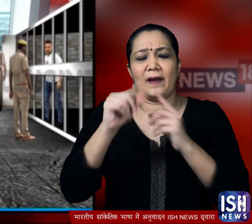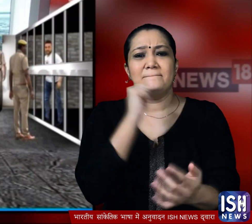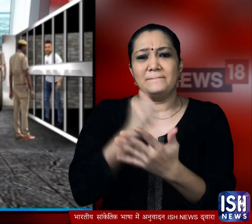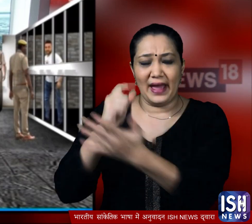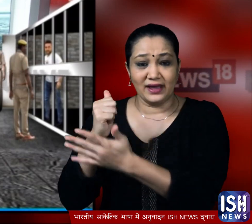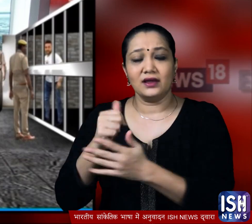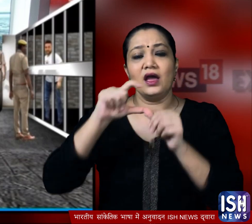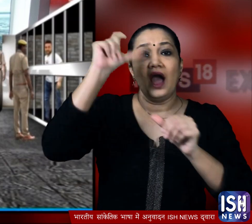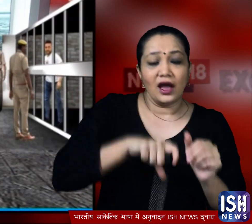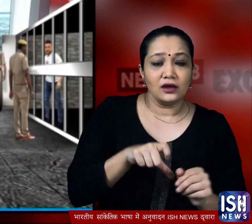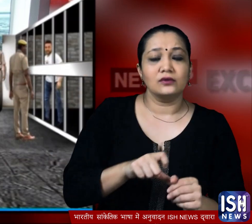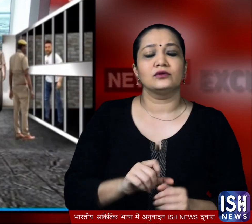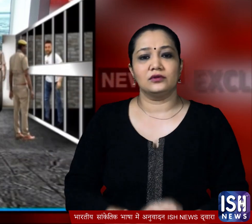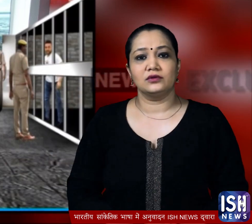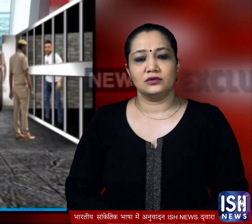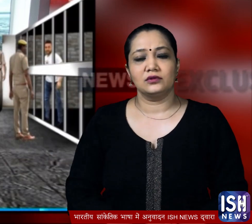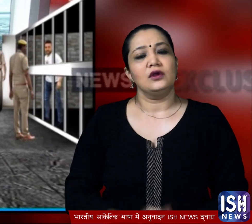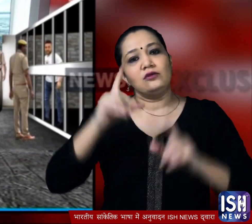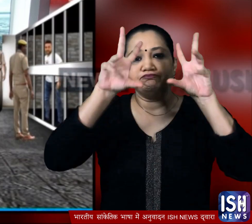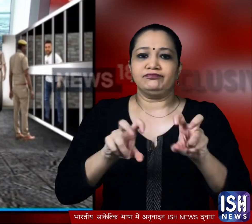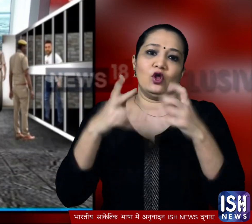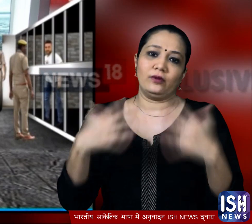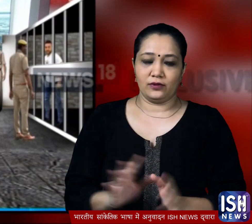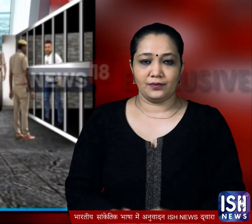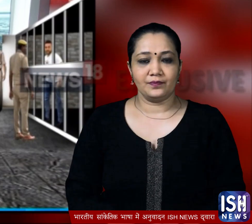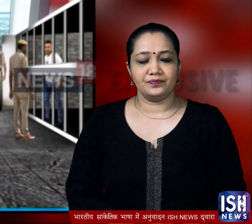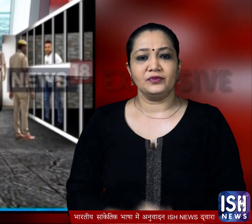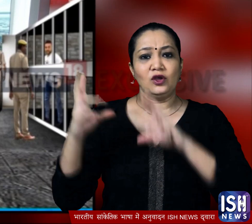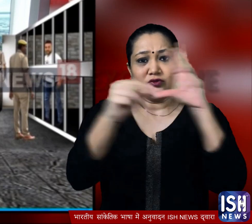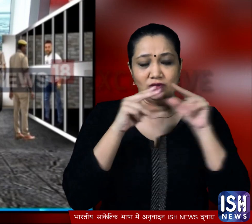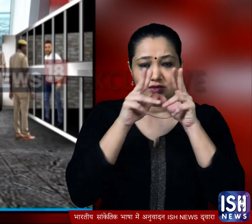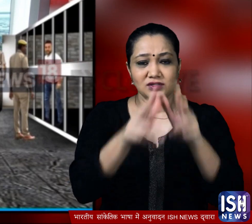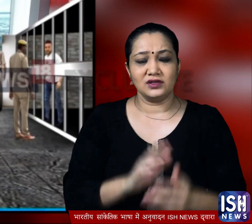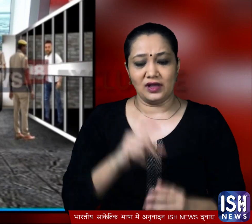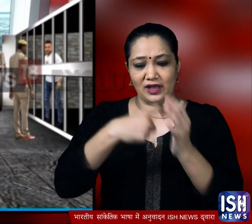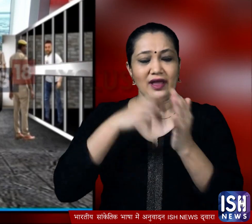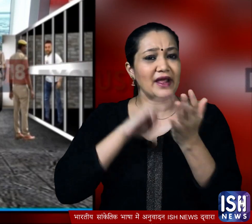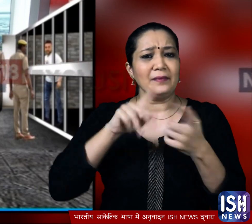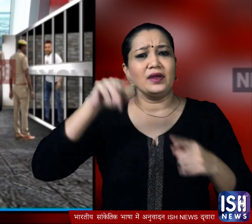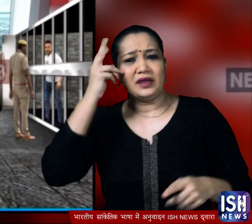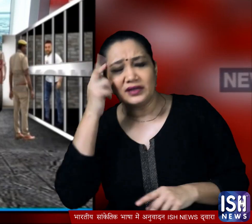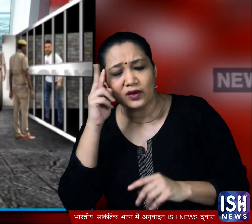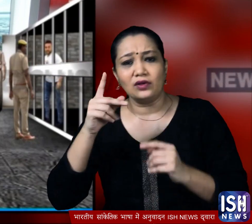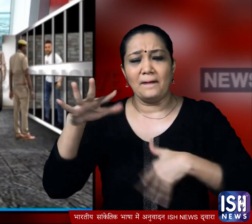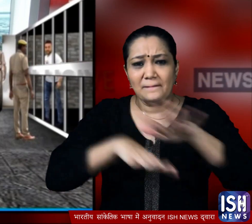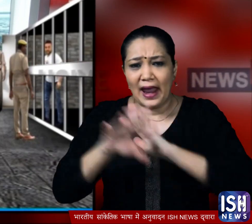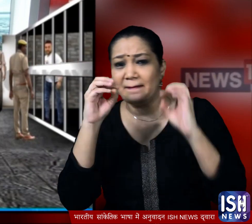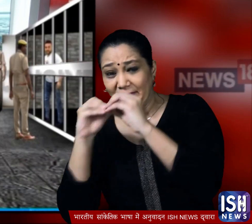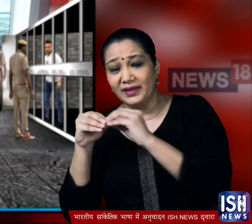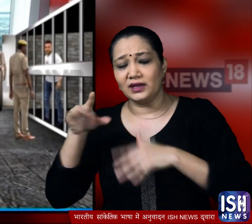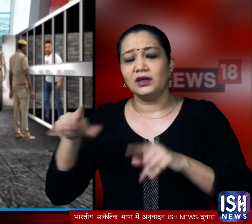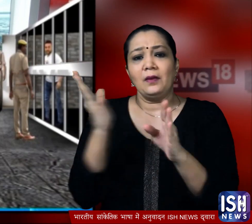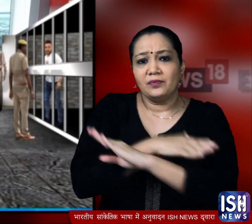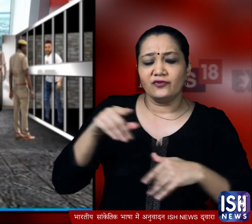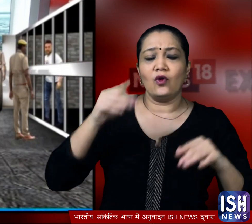के मौजूद अकाउंट को फ्रीज कर दिया गया। सूत्रों के मुताबिक क्राइम ब्रांच को शक है कि प्लान बी पर काम करने